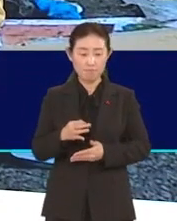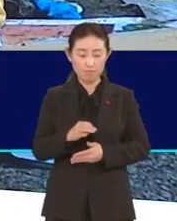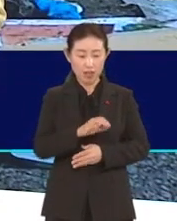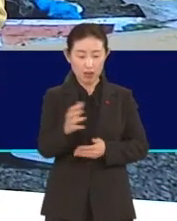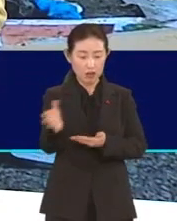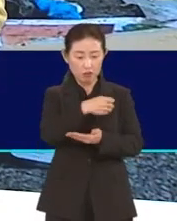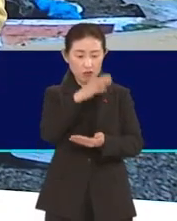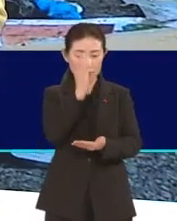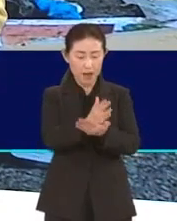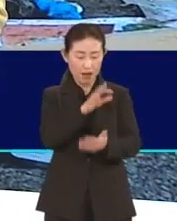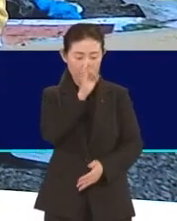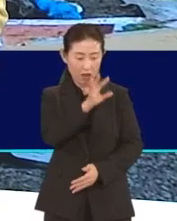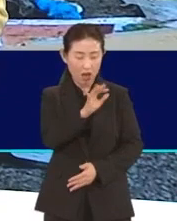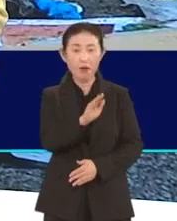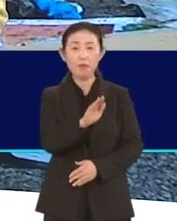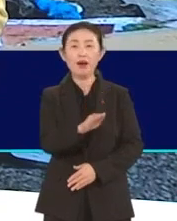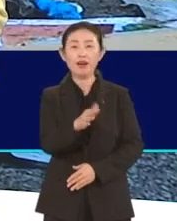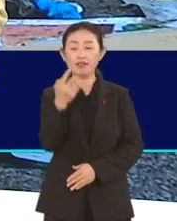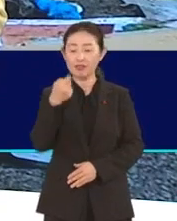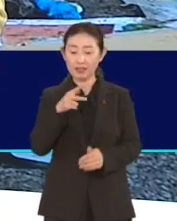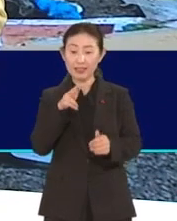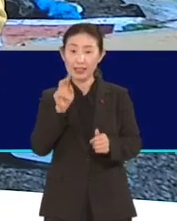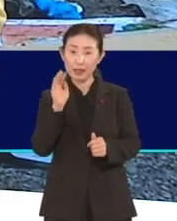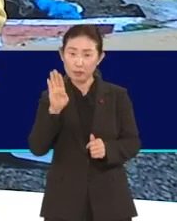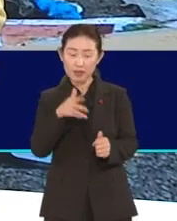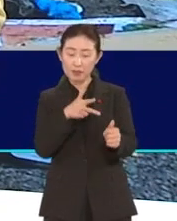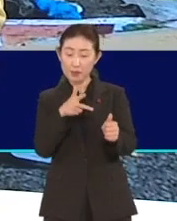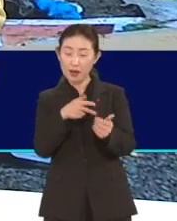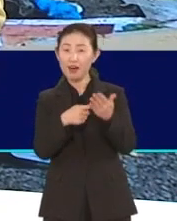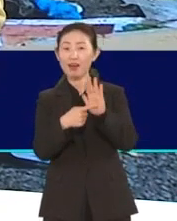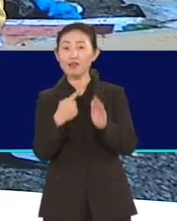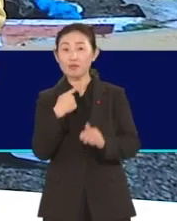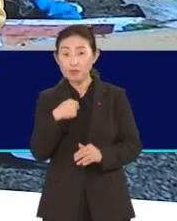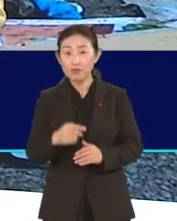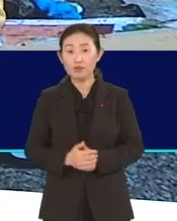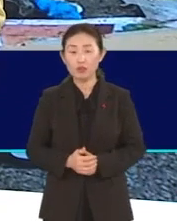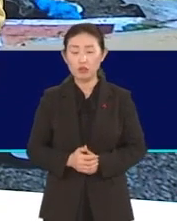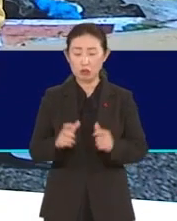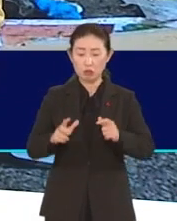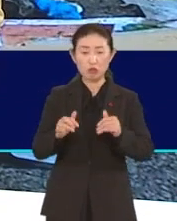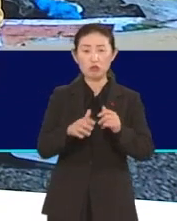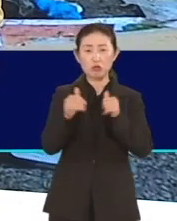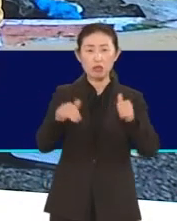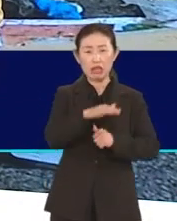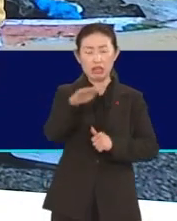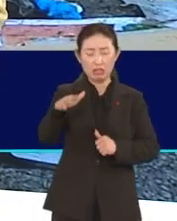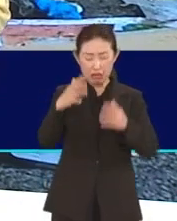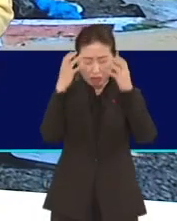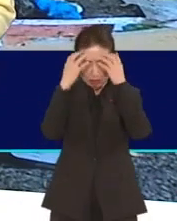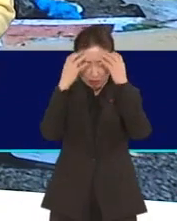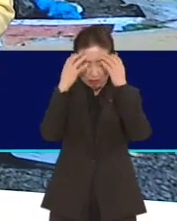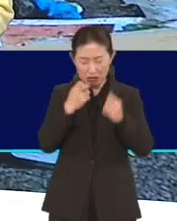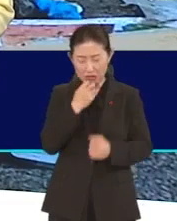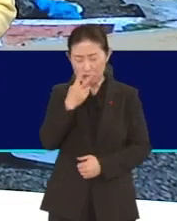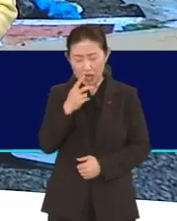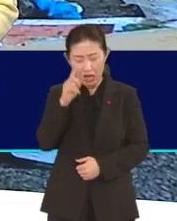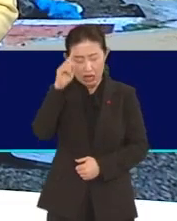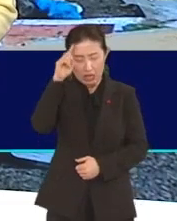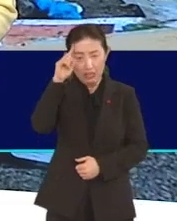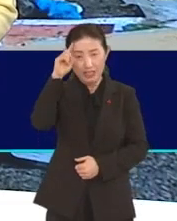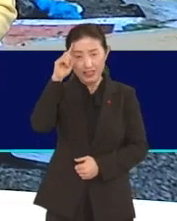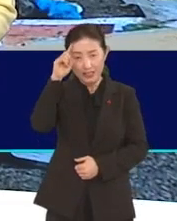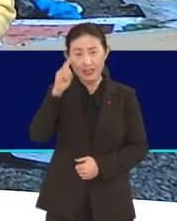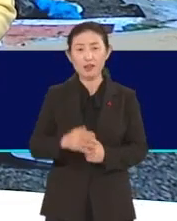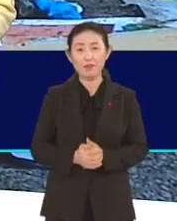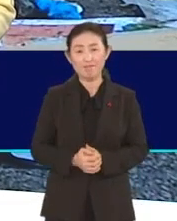못하고 있다는 소식 TJB가 지난달 단독 보도로 전해드렸는데요. 동네 주민들 전체가 악취로 고통받는